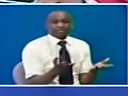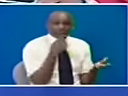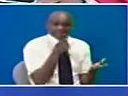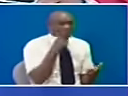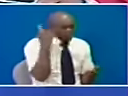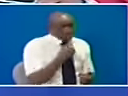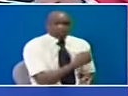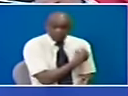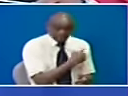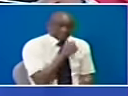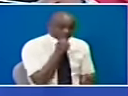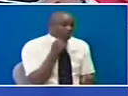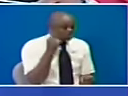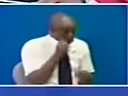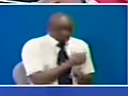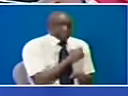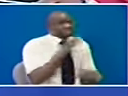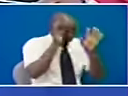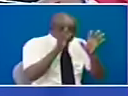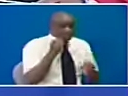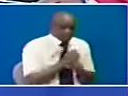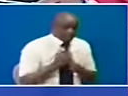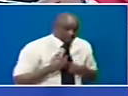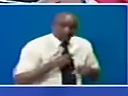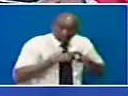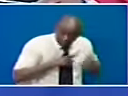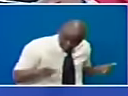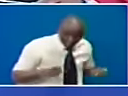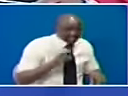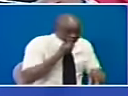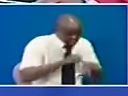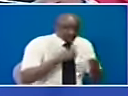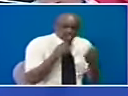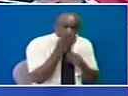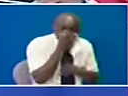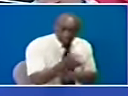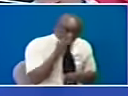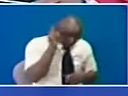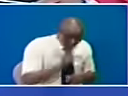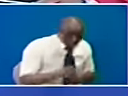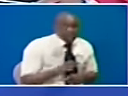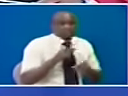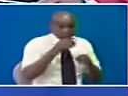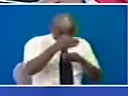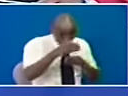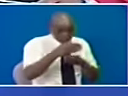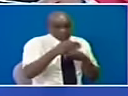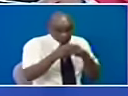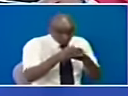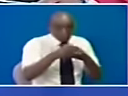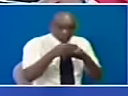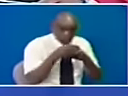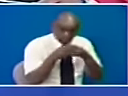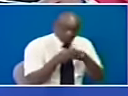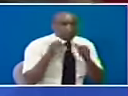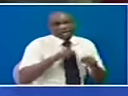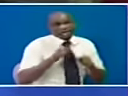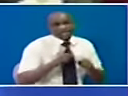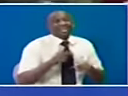madaktari hawafanyi kazi ya muhimu, wanafanya kazi ya muhimu, lakini mkizungumza ni lazima wao kubali kusonga na pia usonge. Kwa sababu vile